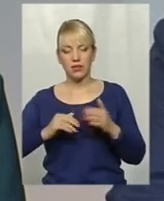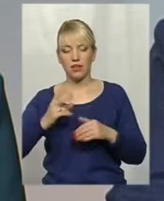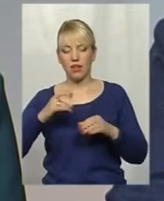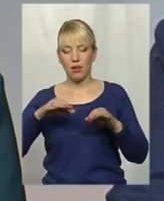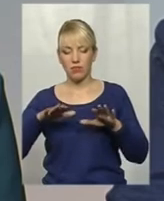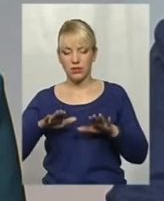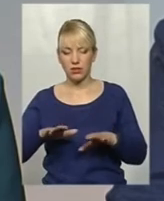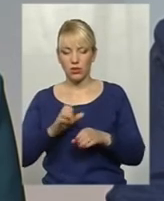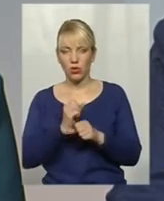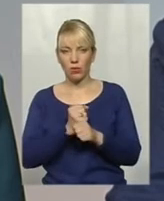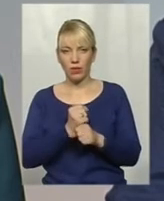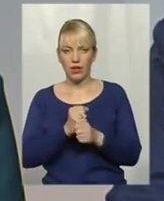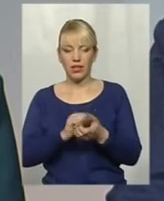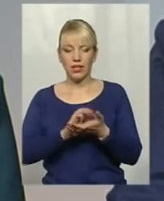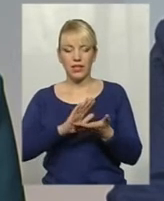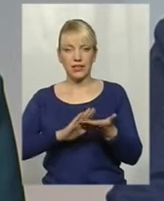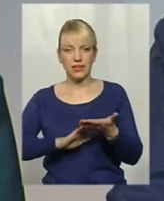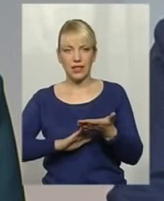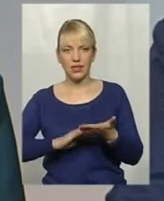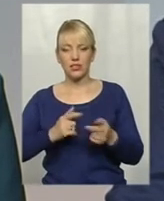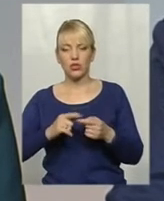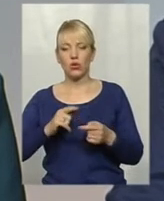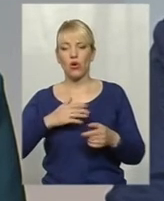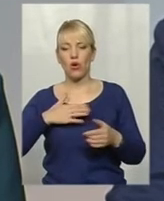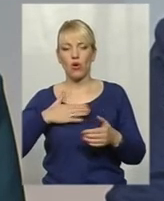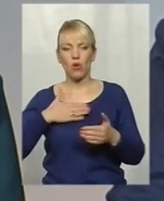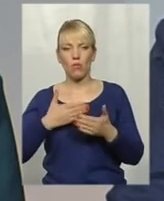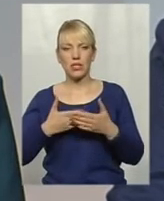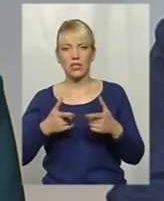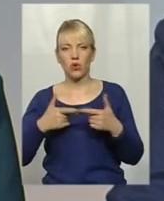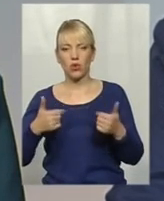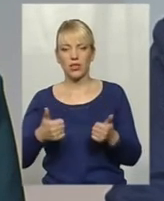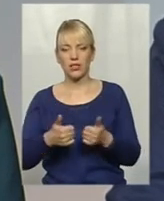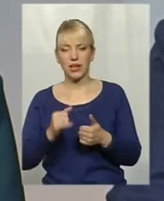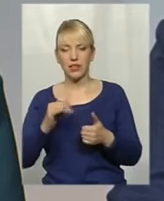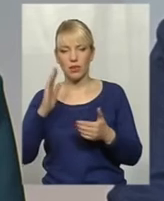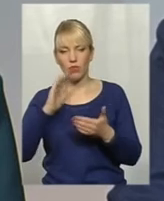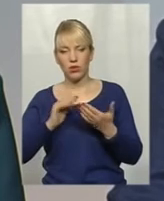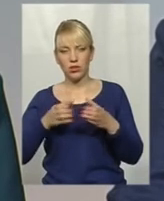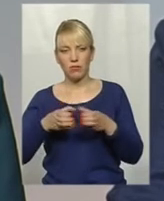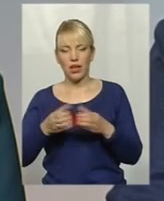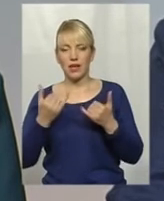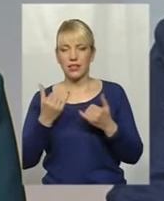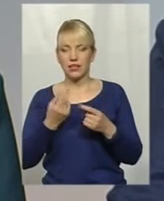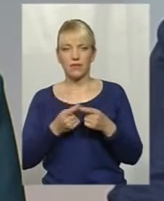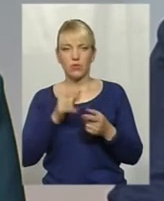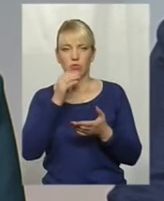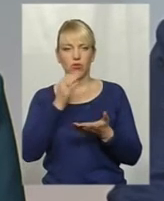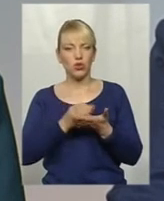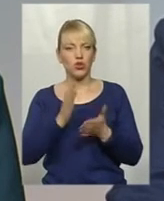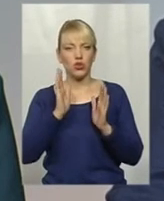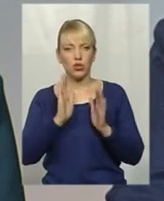реєстрацію громадських організацій, політичних партій, профспілок, місцевих осередків. На сьогодні це повноваження дійсно перейшло виключно до обласного управління